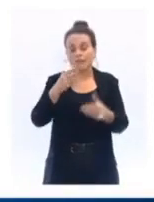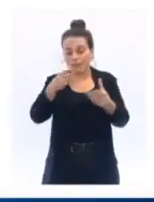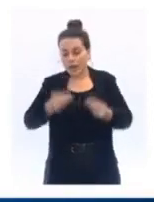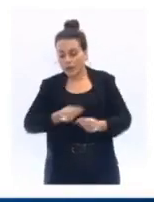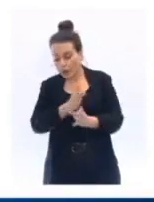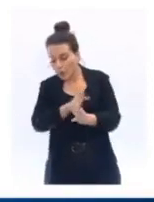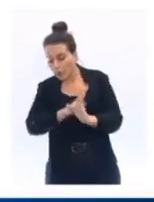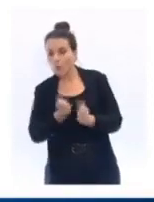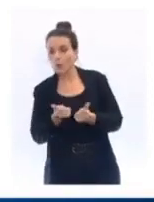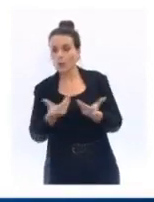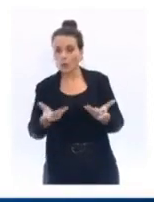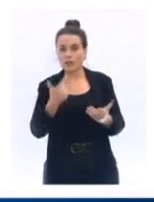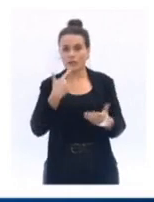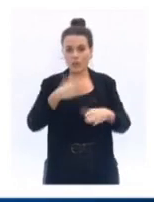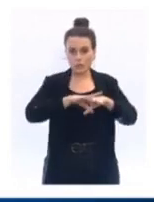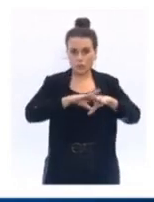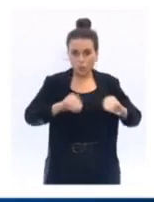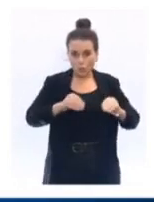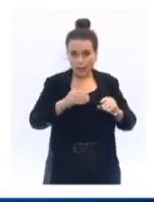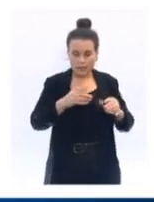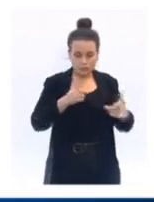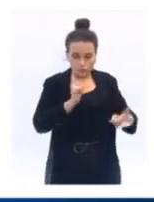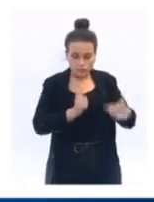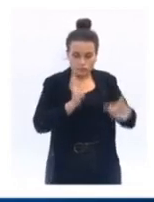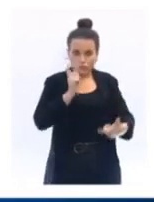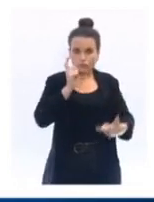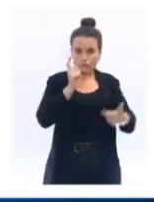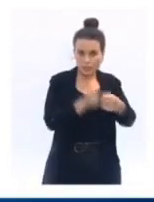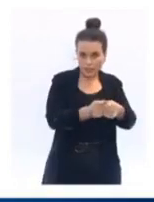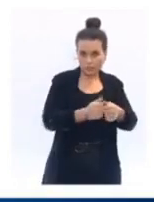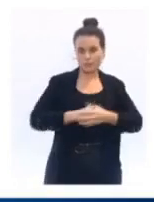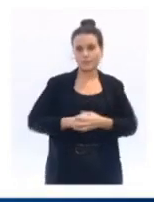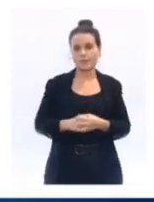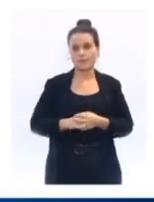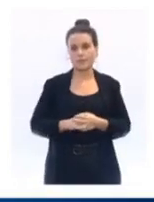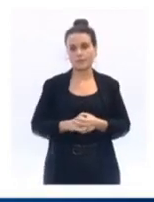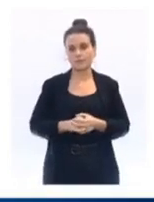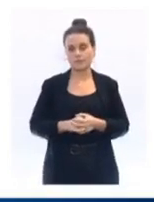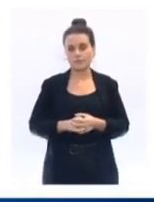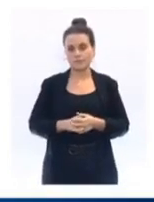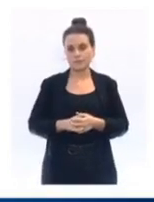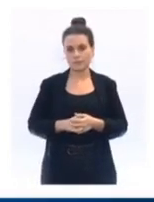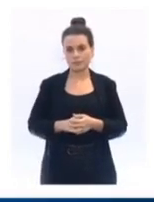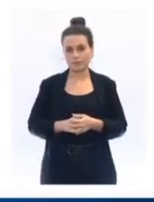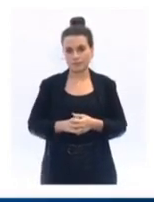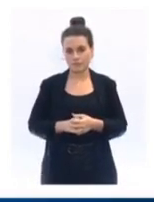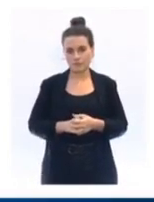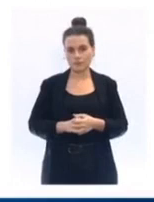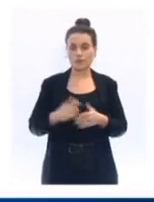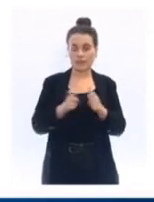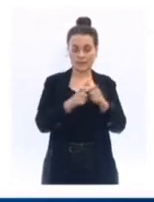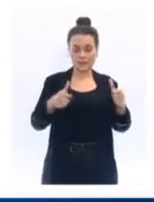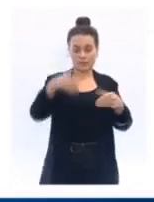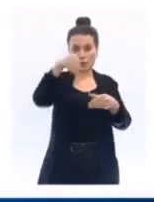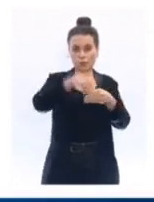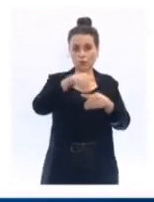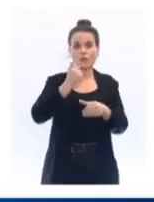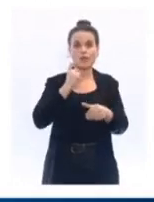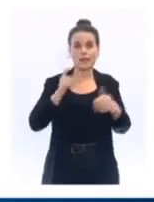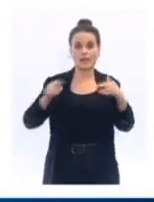bâtiment. Les déplacements des élèves seront limités au maximum. Ainsi, dans le second degré, une seule salle sera attribuée à chaque